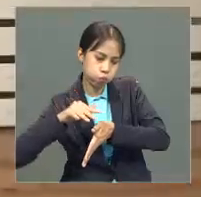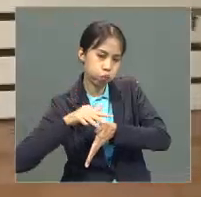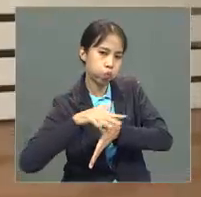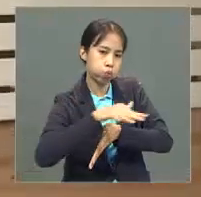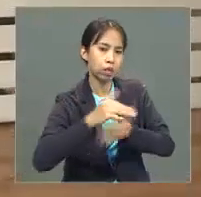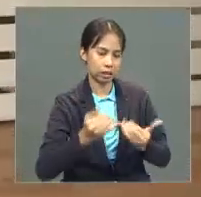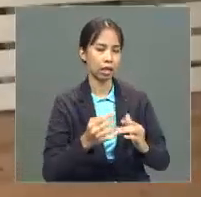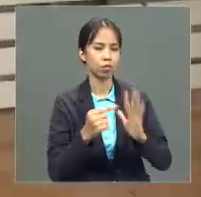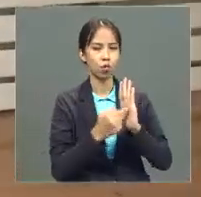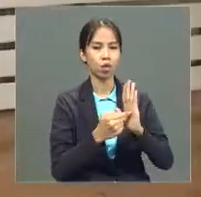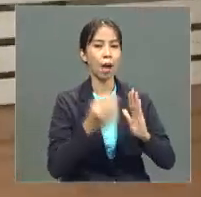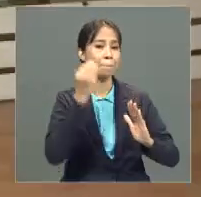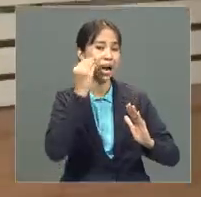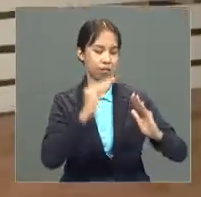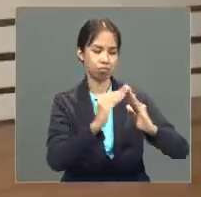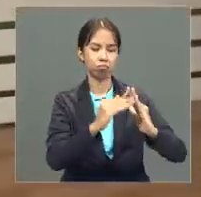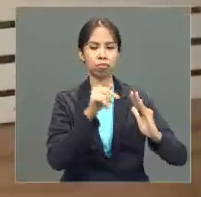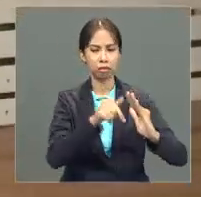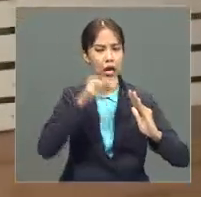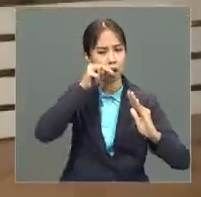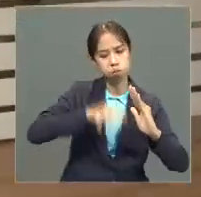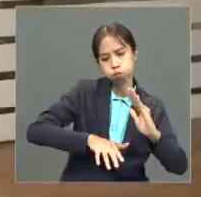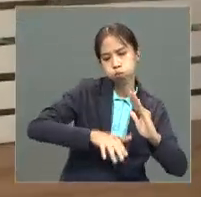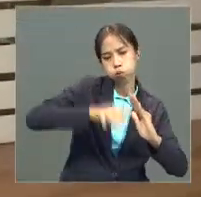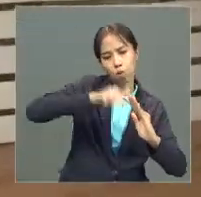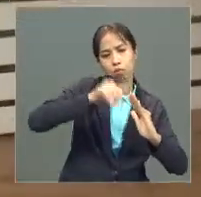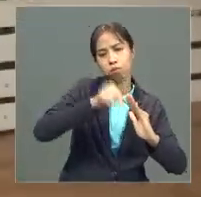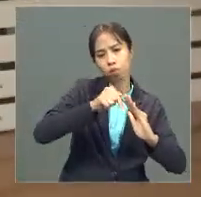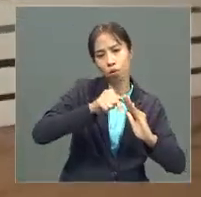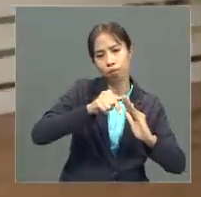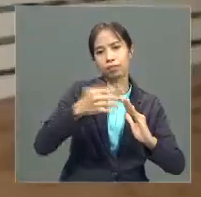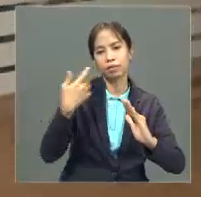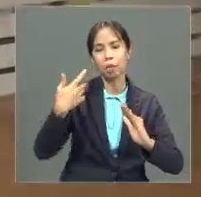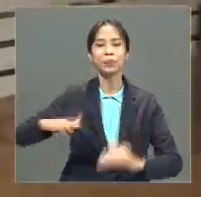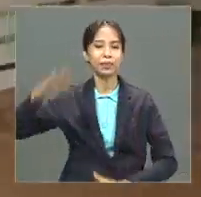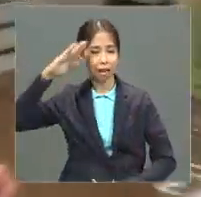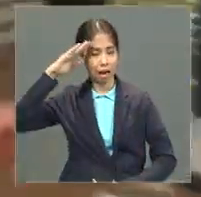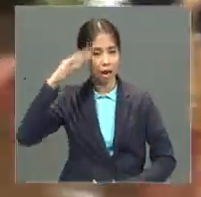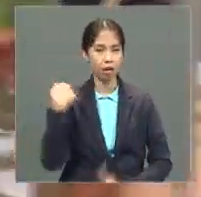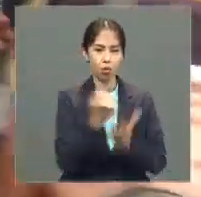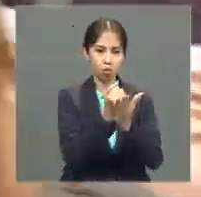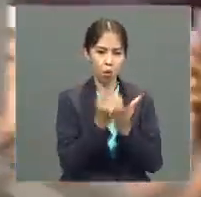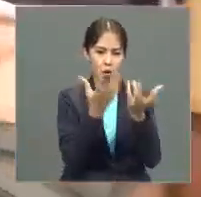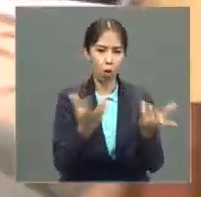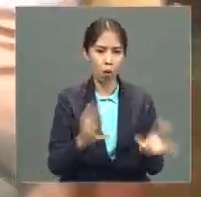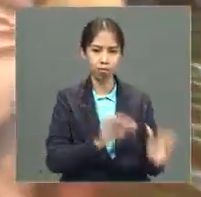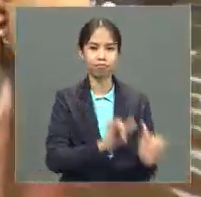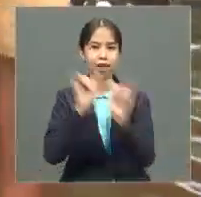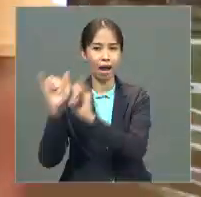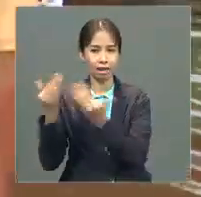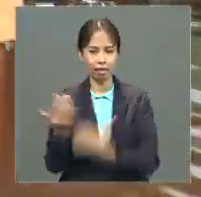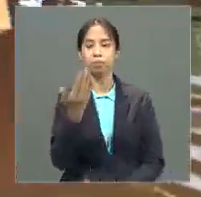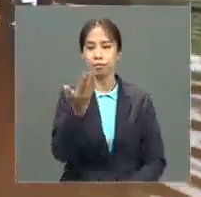ถูกน้ำท่วมเมื่อช่วงเช้าที่ผ่านมาเมื่อสักครู่มีทหารมาช่วยขนอุปกรณ์ไปแล้วเดี๋ยวเราจะมาคุยกับเจ้าของบ้านนะครับ